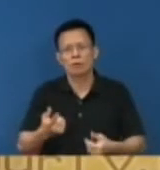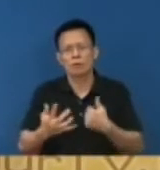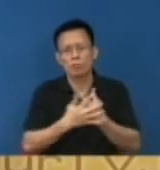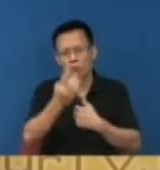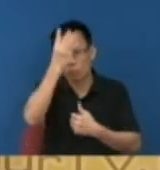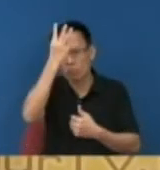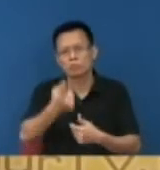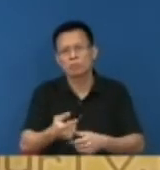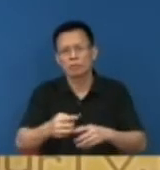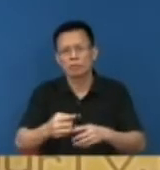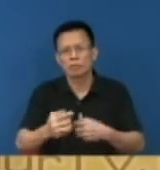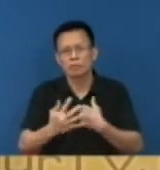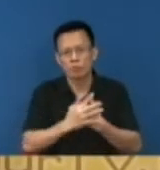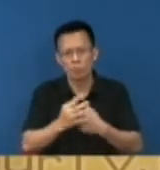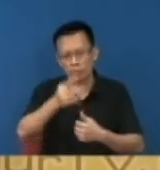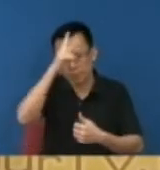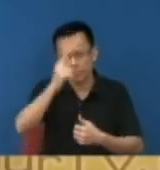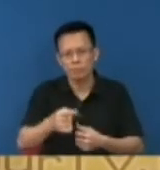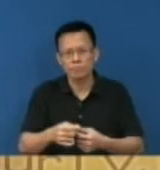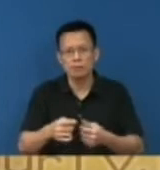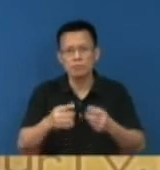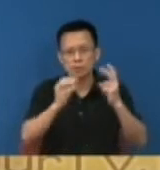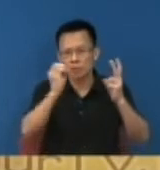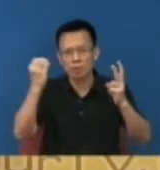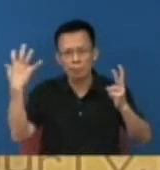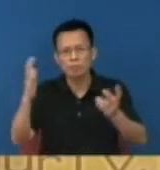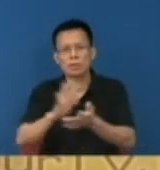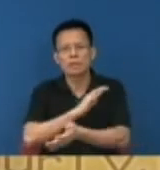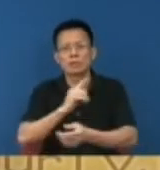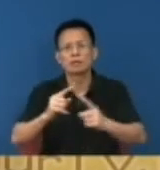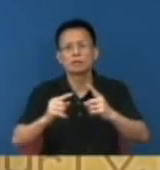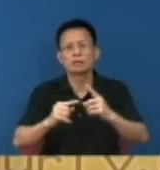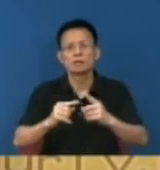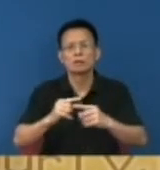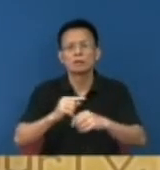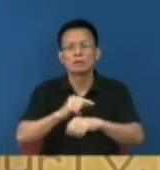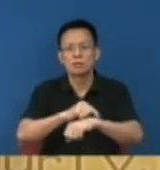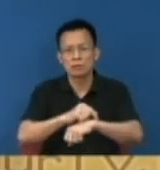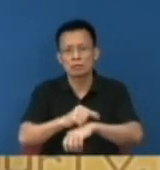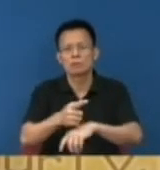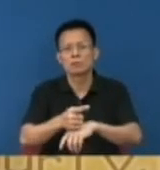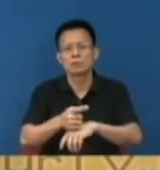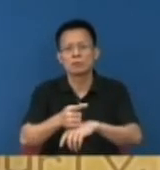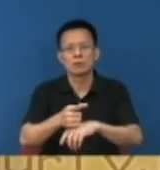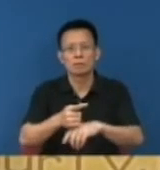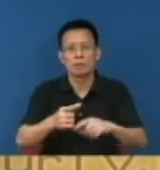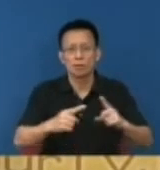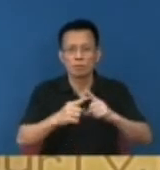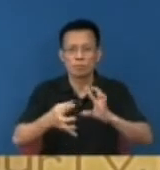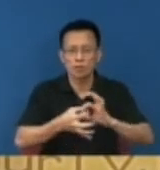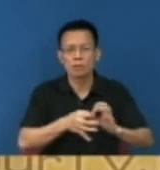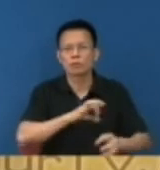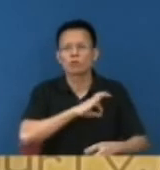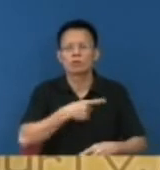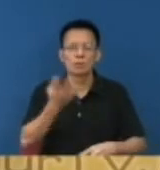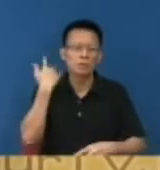2005年的時候，民建聯都提出過的，唉，鬧乜